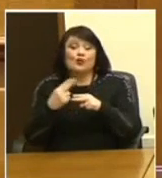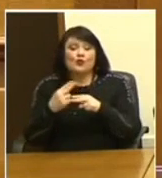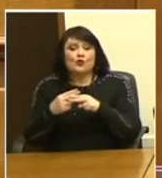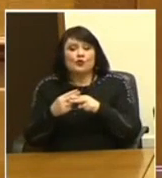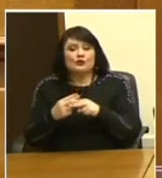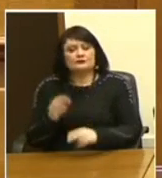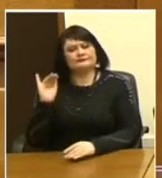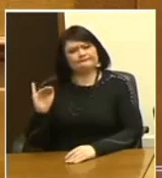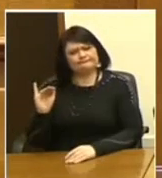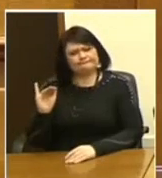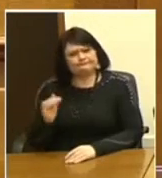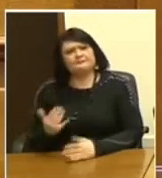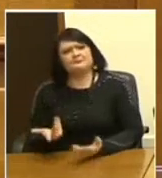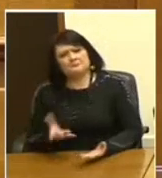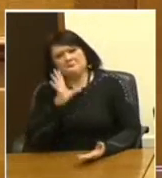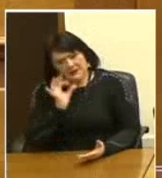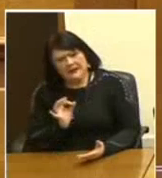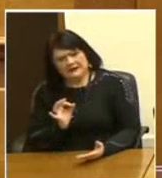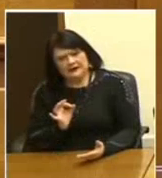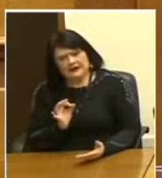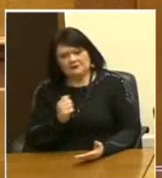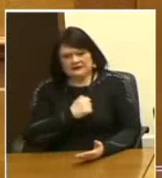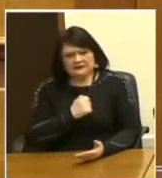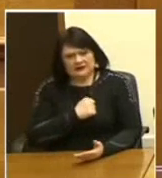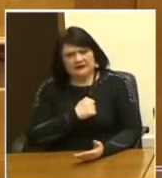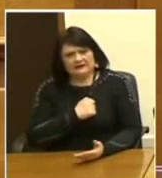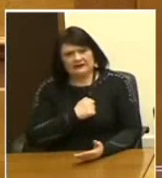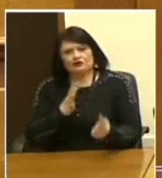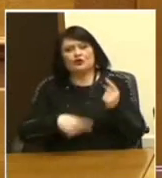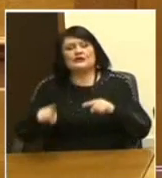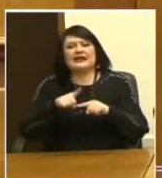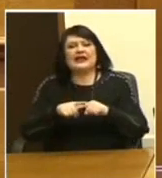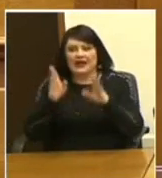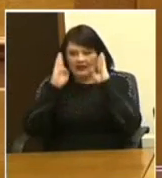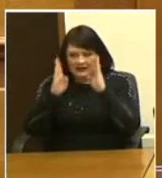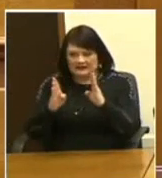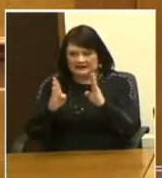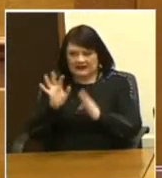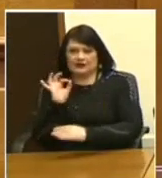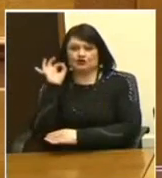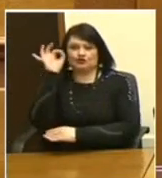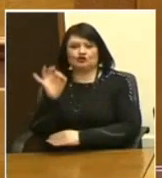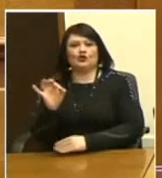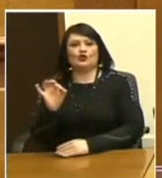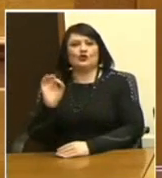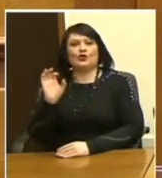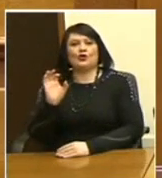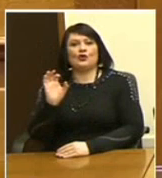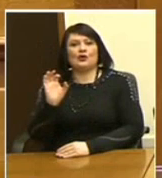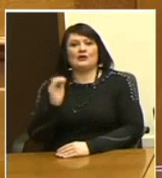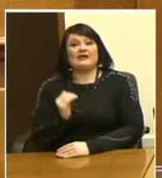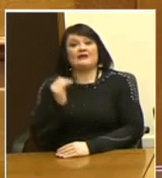Αλήθεια, πιστεύετε ότι πρέπει η χώρα να έχει στόχο να αποτρέψει την ευρωπαϊκή πορεία της Βόρειας